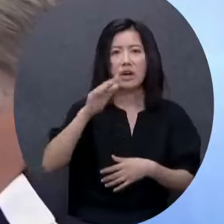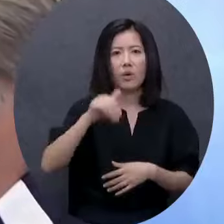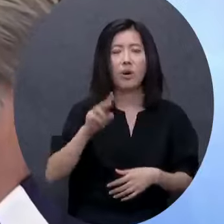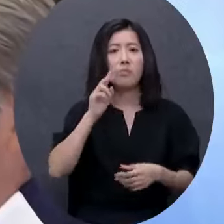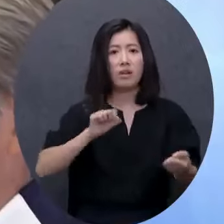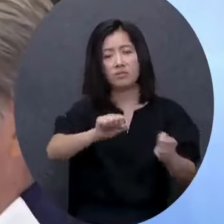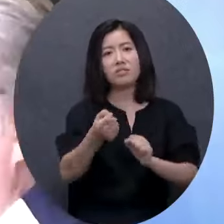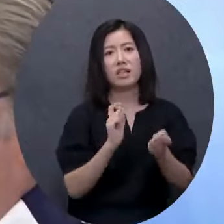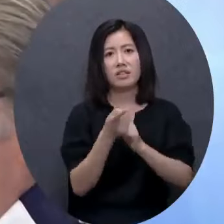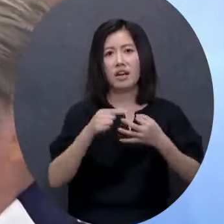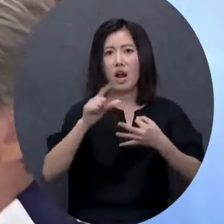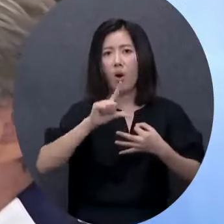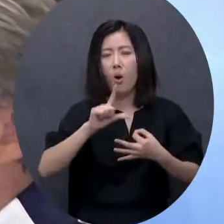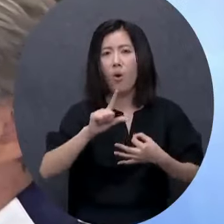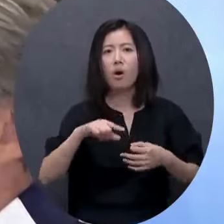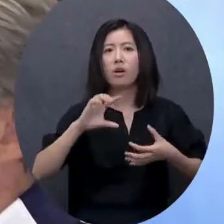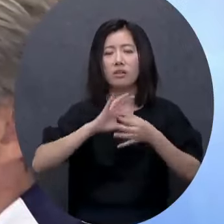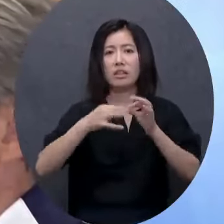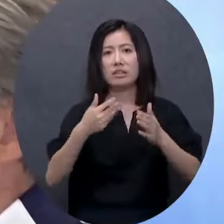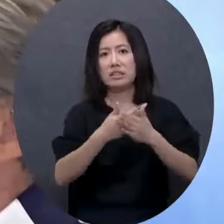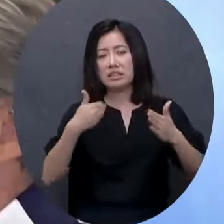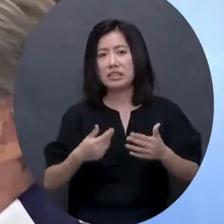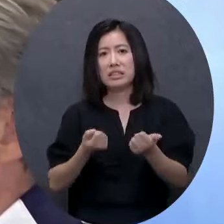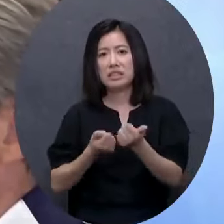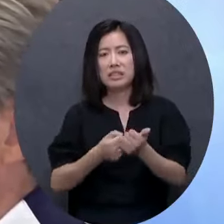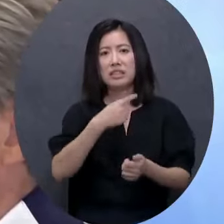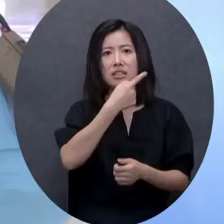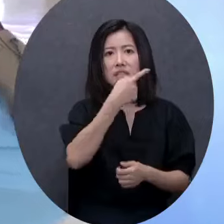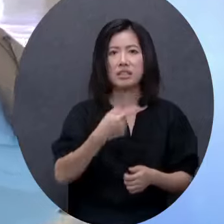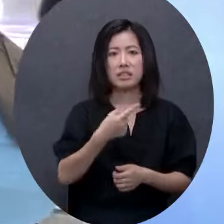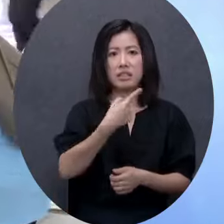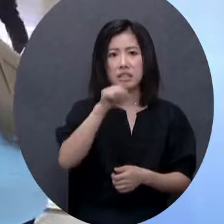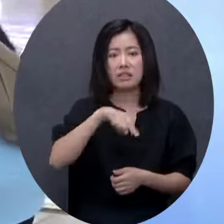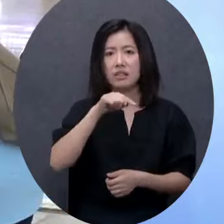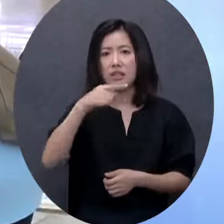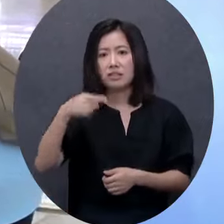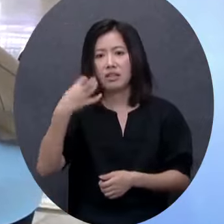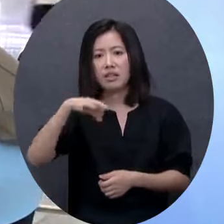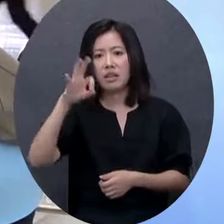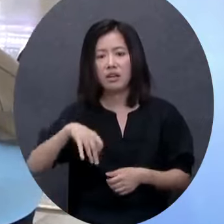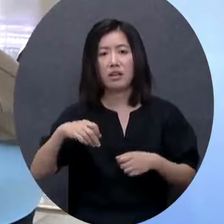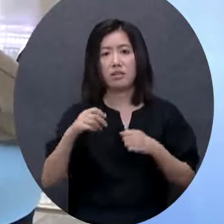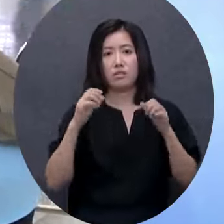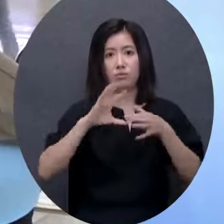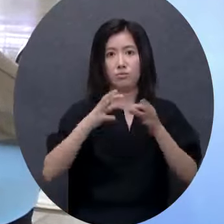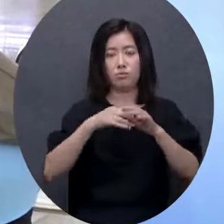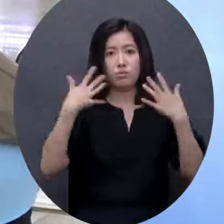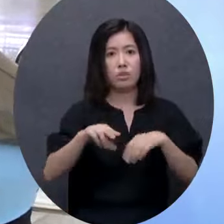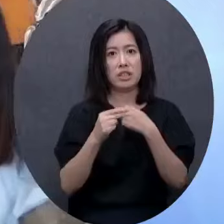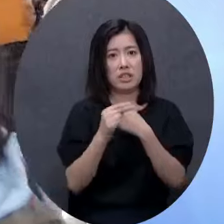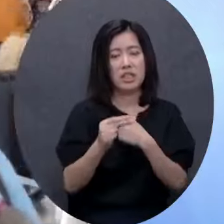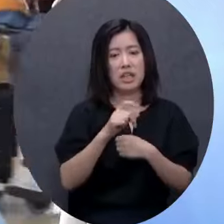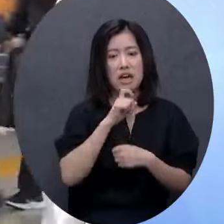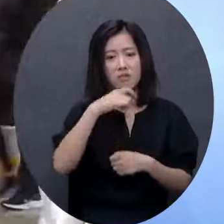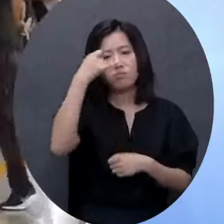拳道代表卢卫峰奥运之前资助是11000-13000左右，他在奥运拿到第七名成绩之后，